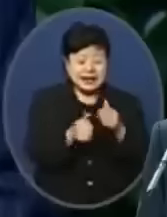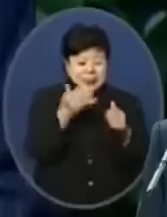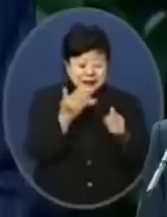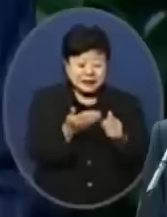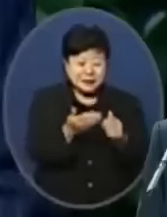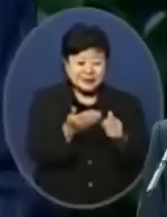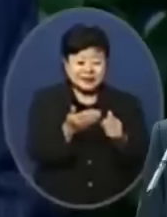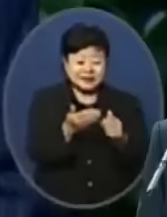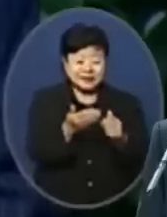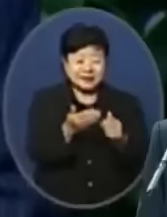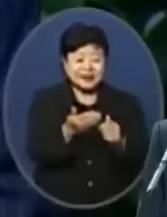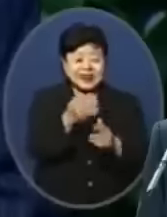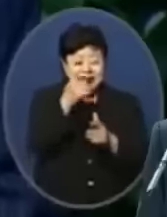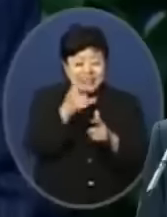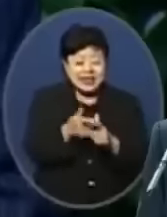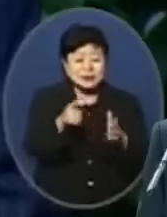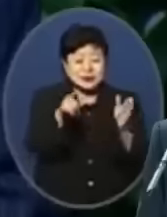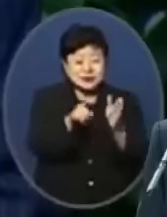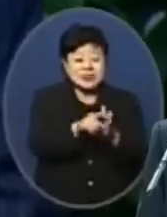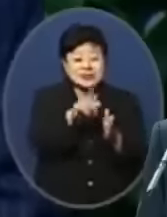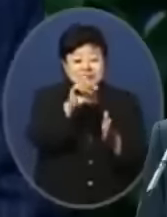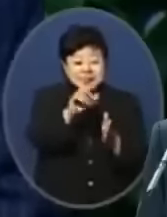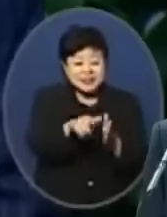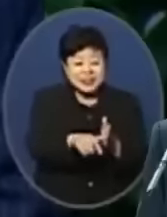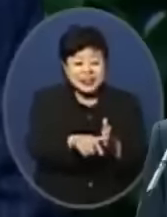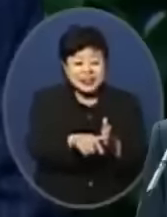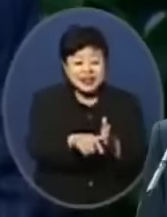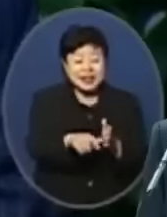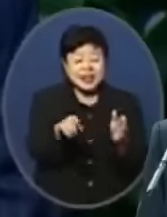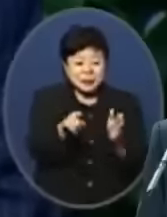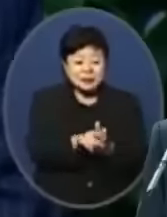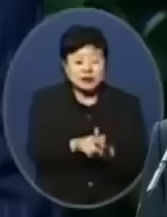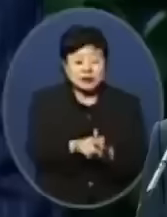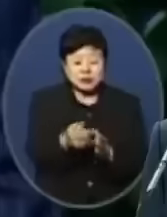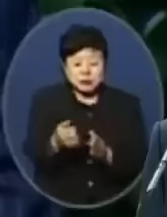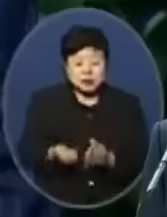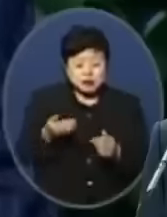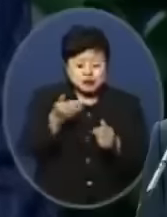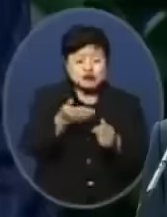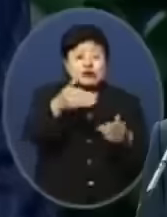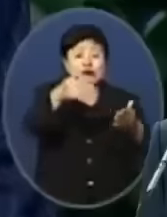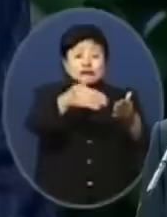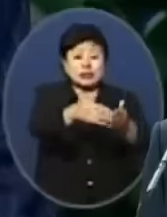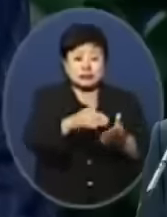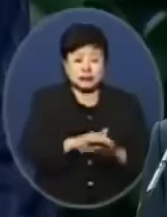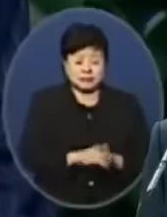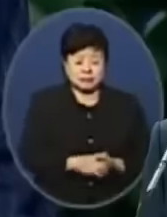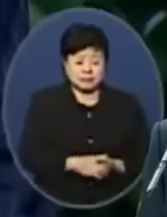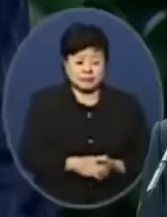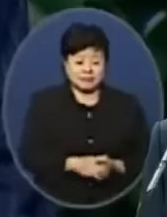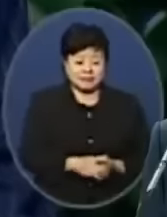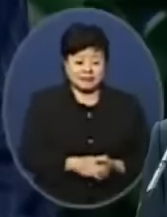하나님께서 예수를 믿을 때 믿음을 이미 주신 것입니다.